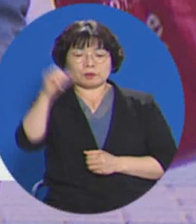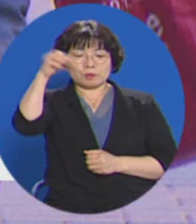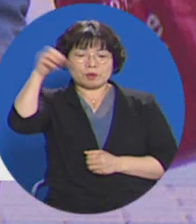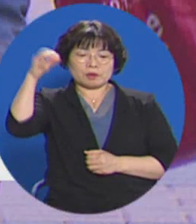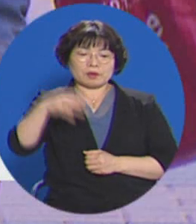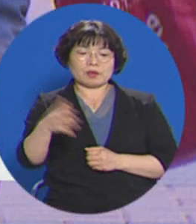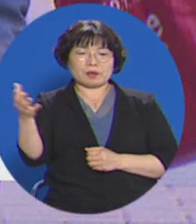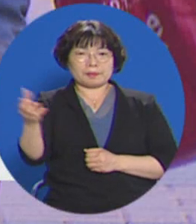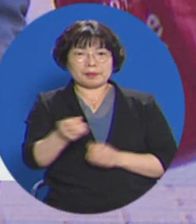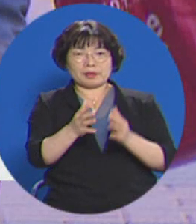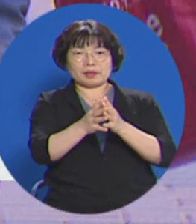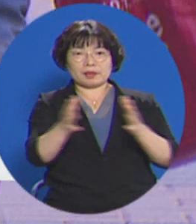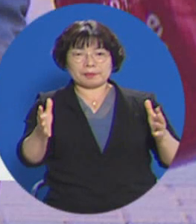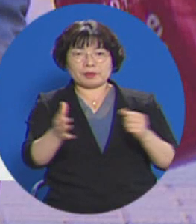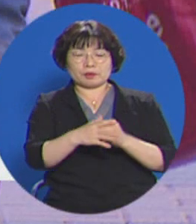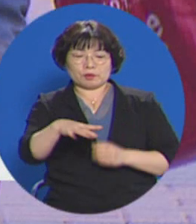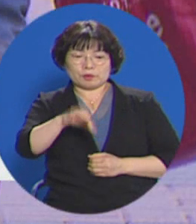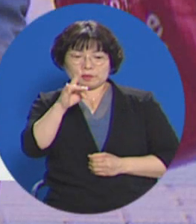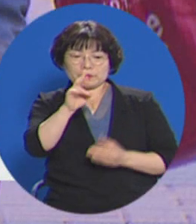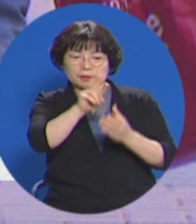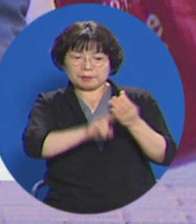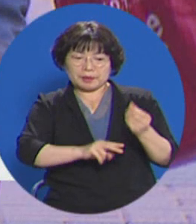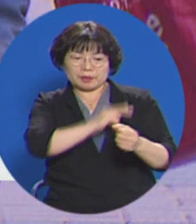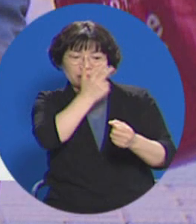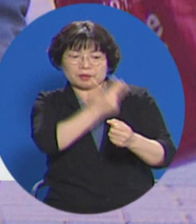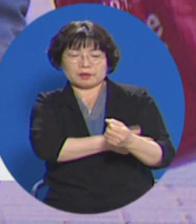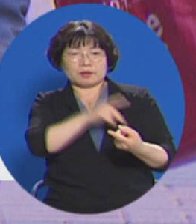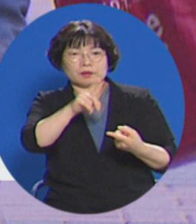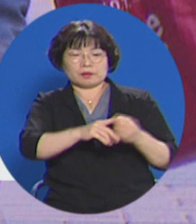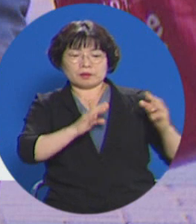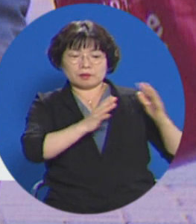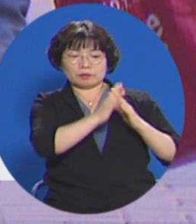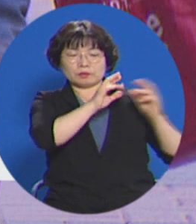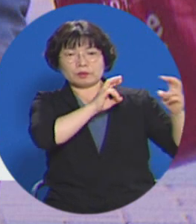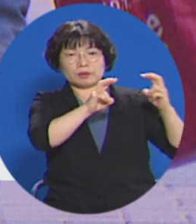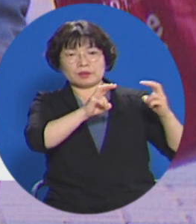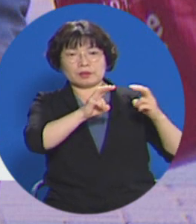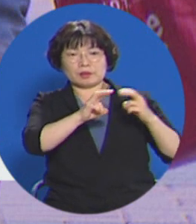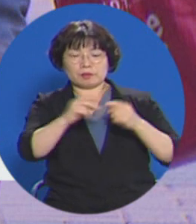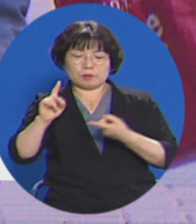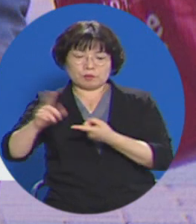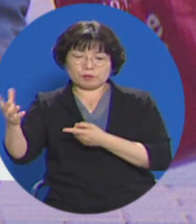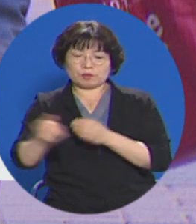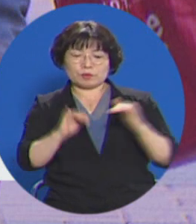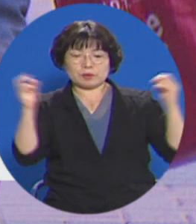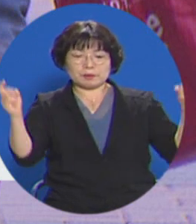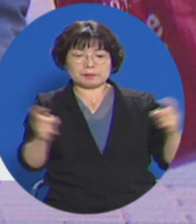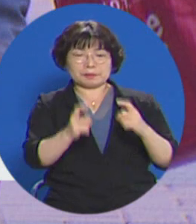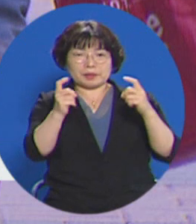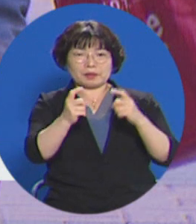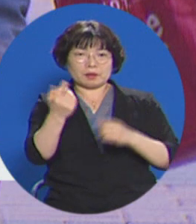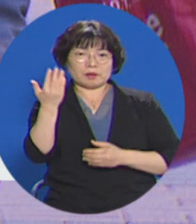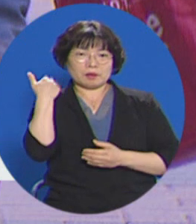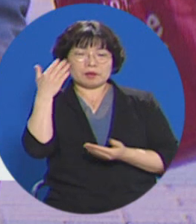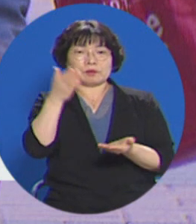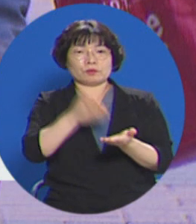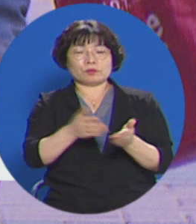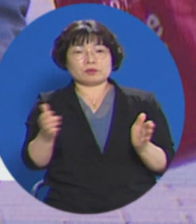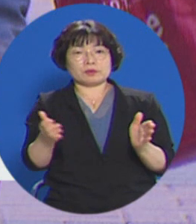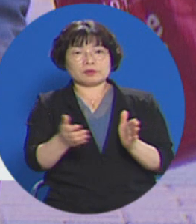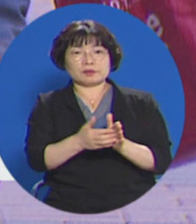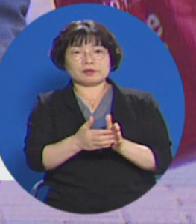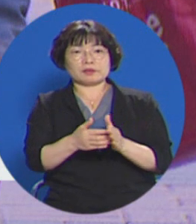광양의 한 임대 아파트에서 우선 분양 자격을 두고 임대 사업자와 임차인 간 벌어진 분쟁 관련 내용 얼마 전 보도해